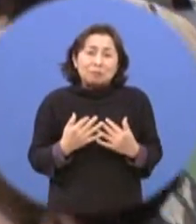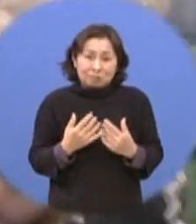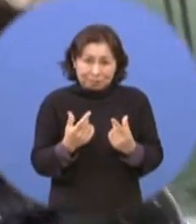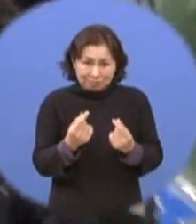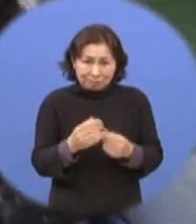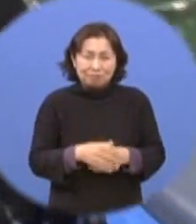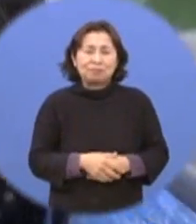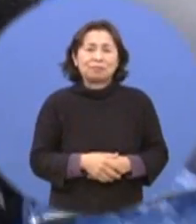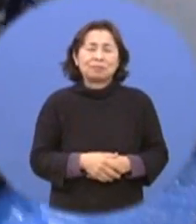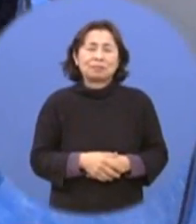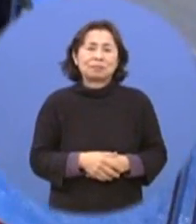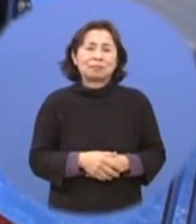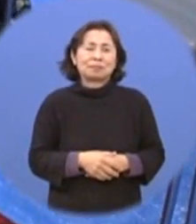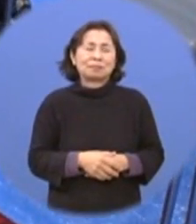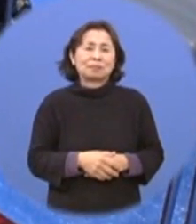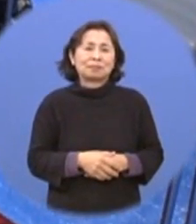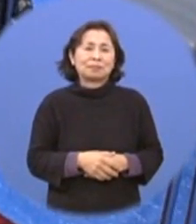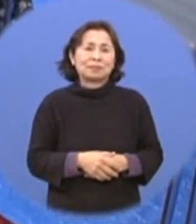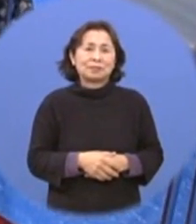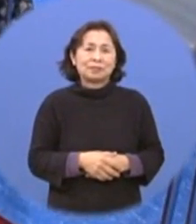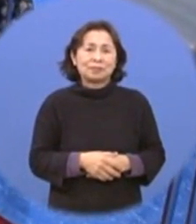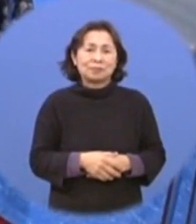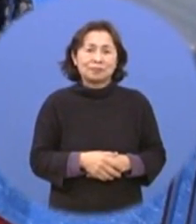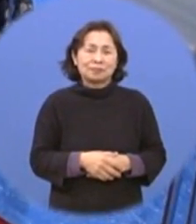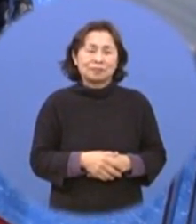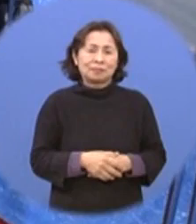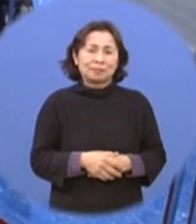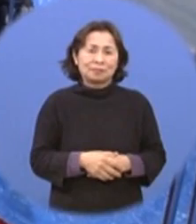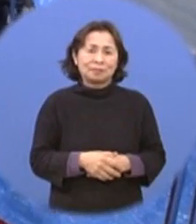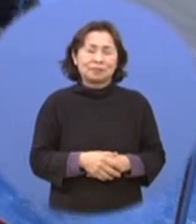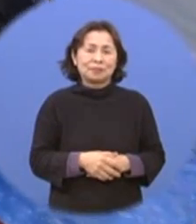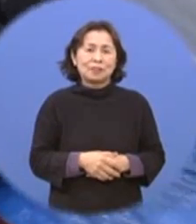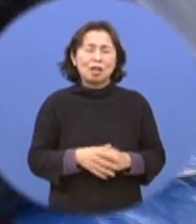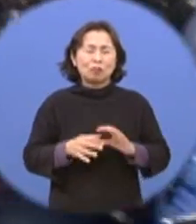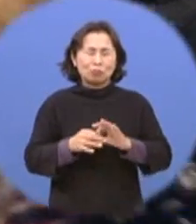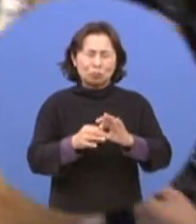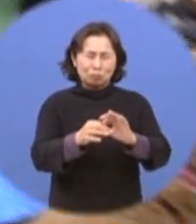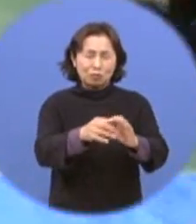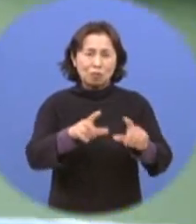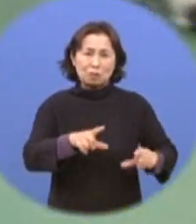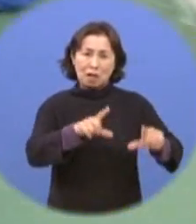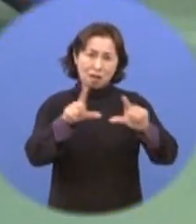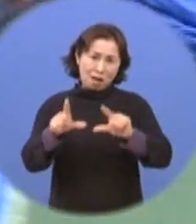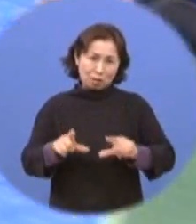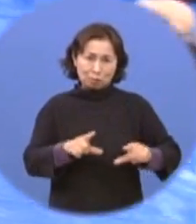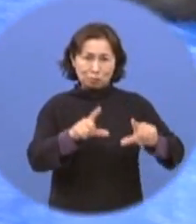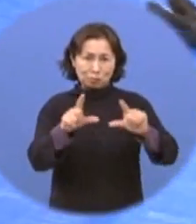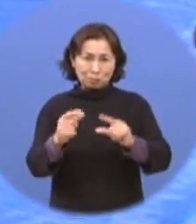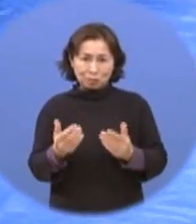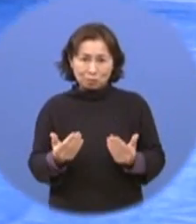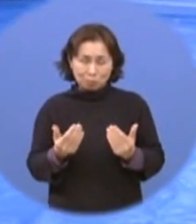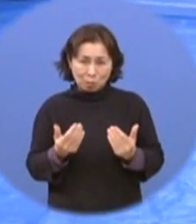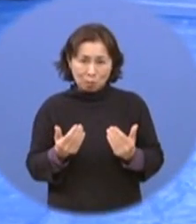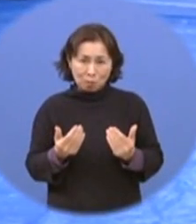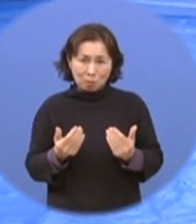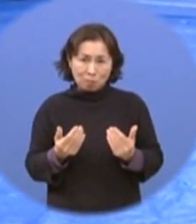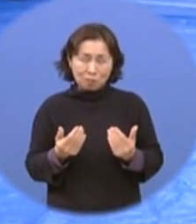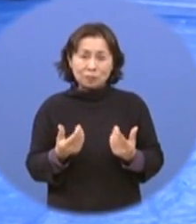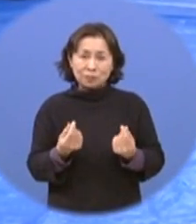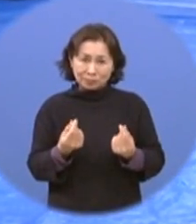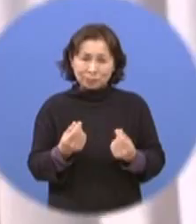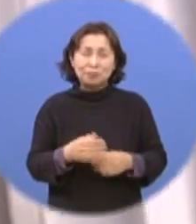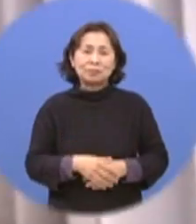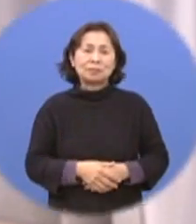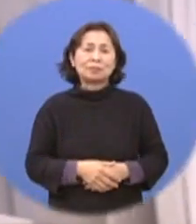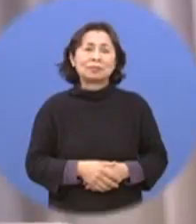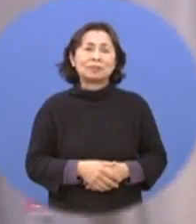こういう中で a何日も生活をしなければいけなくなる可能性があるん